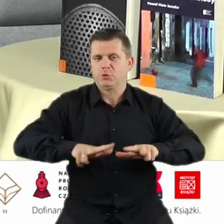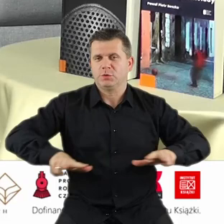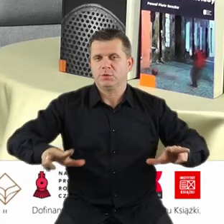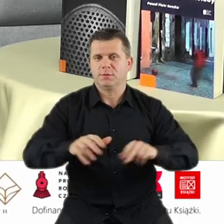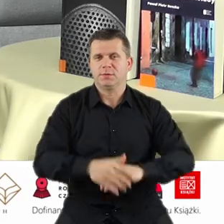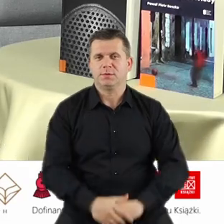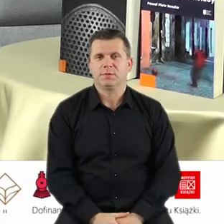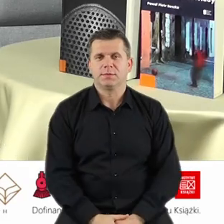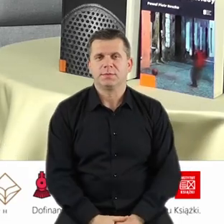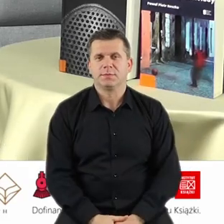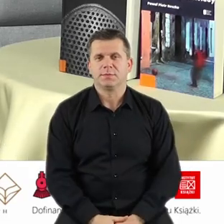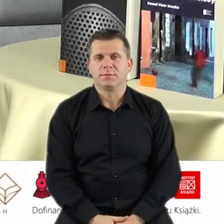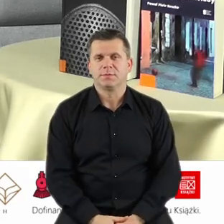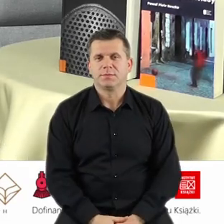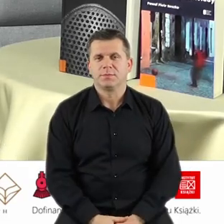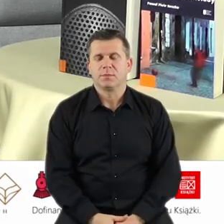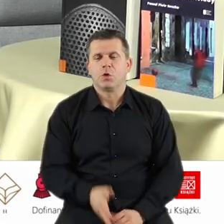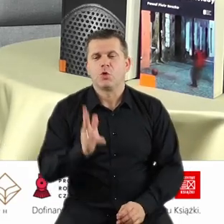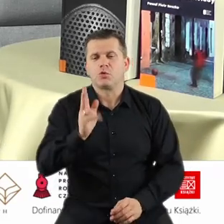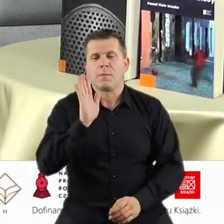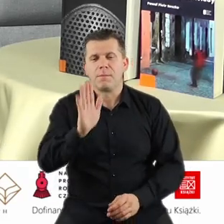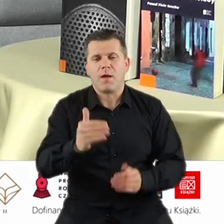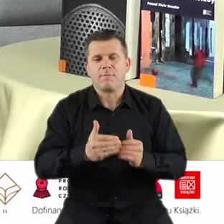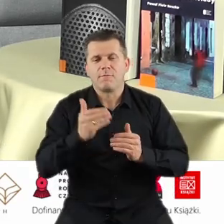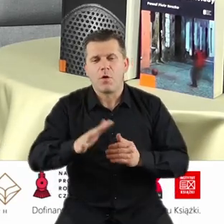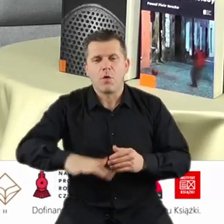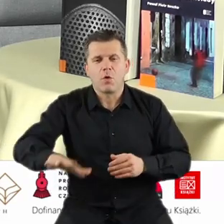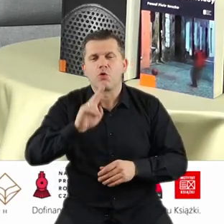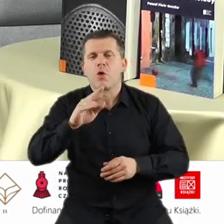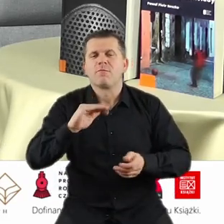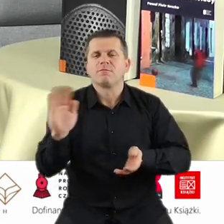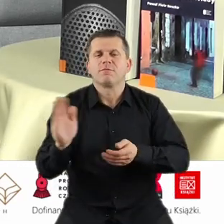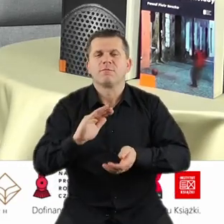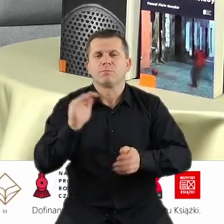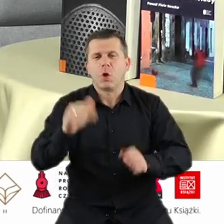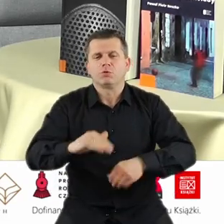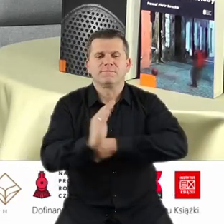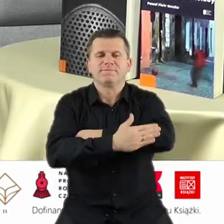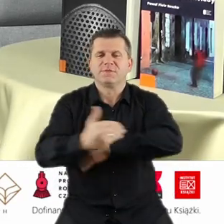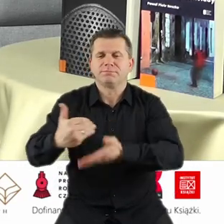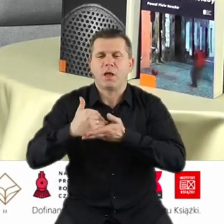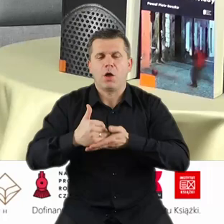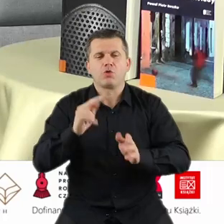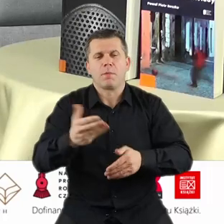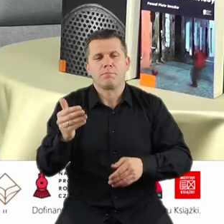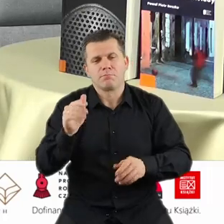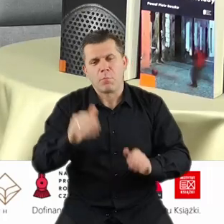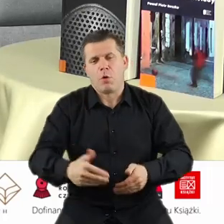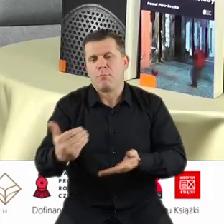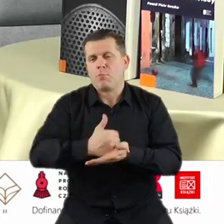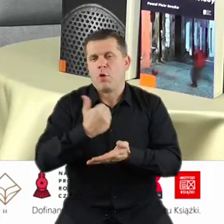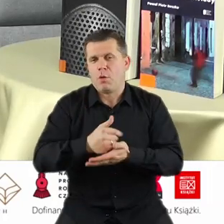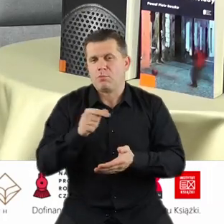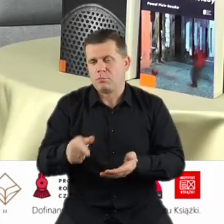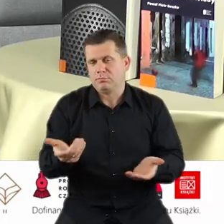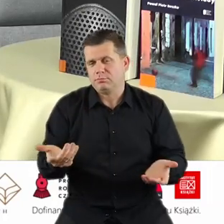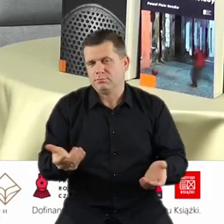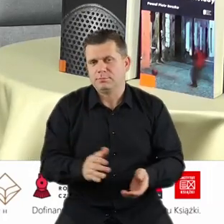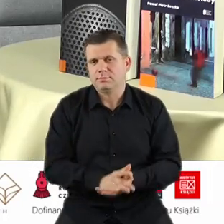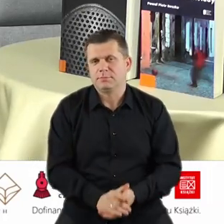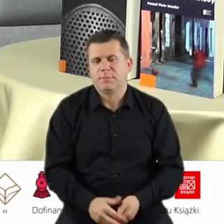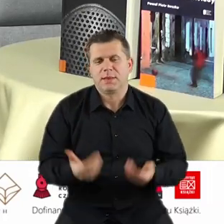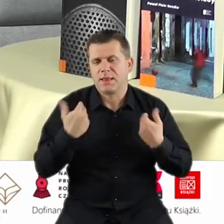Tego, kogo ma się wokół i na kogo wsparcie można liczyć, więc jakby tu bym